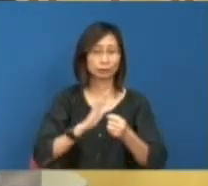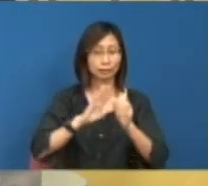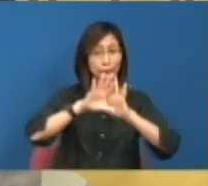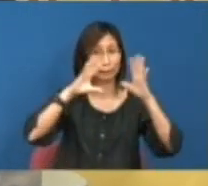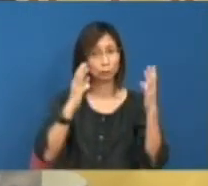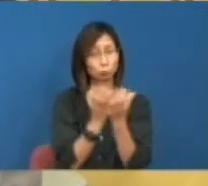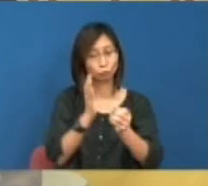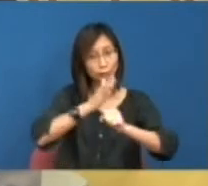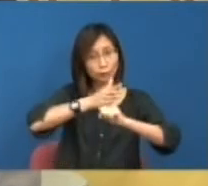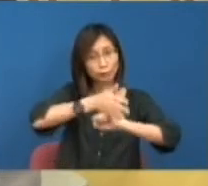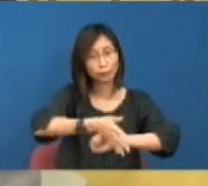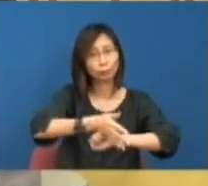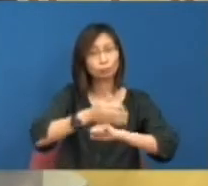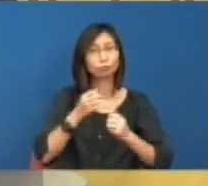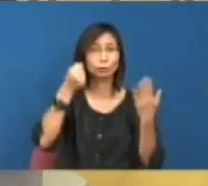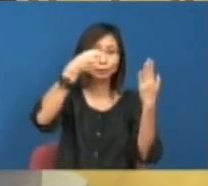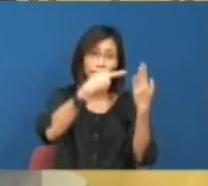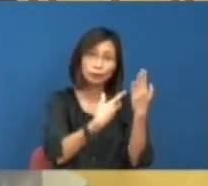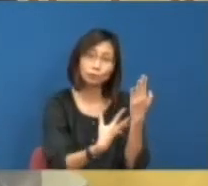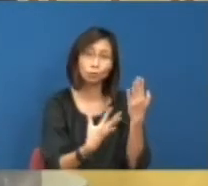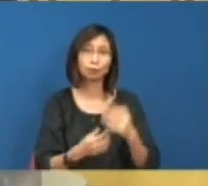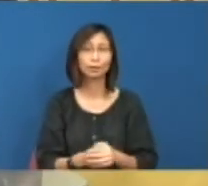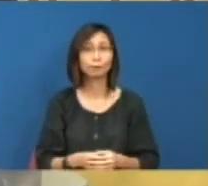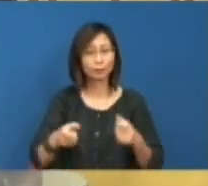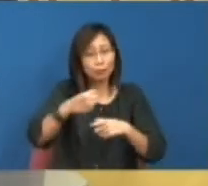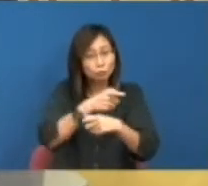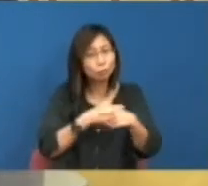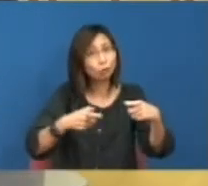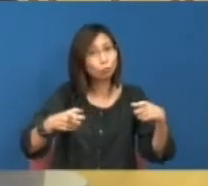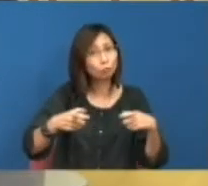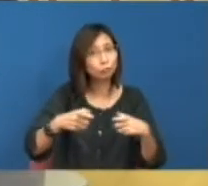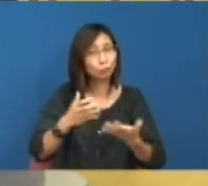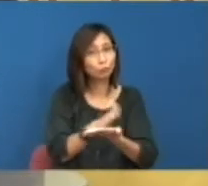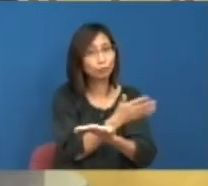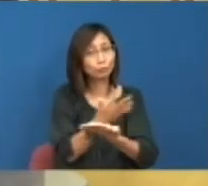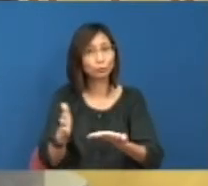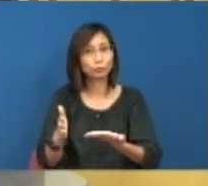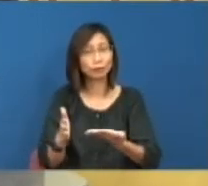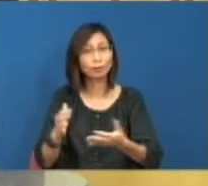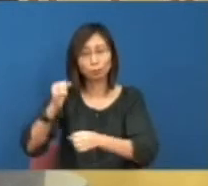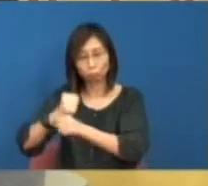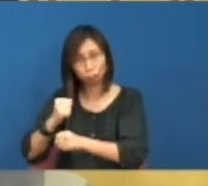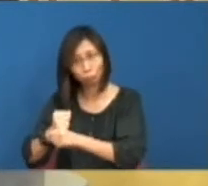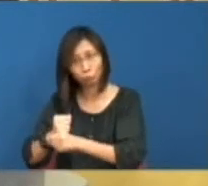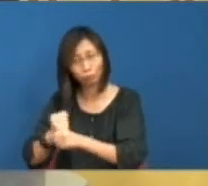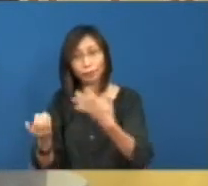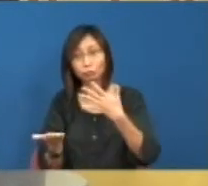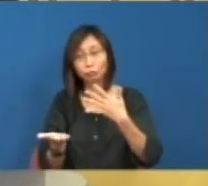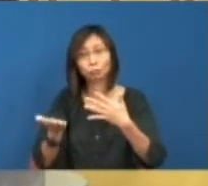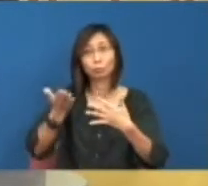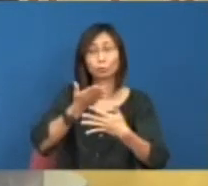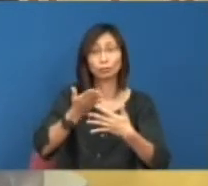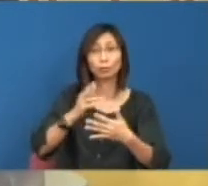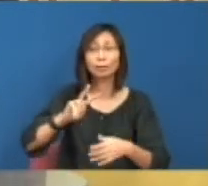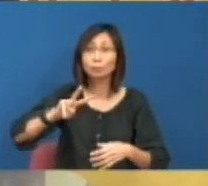度的根本，即是說財富分配、我們的生產的進行而形